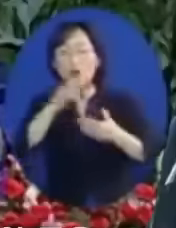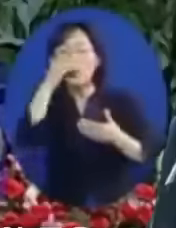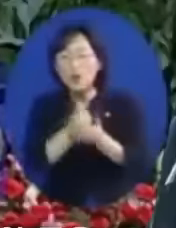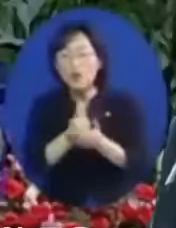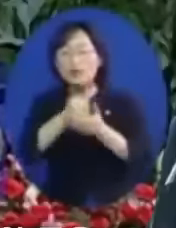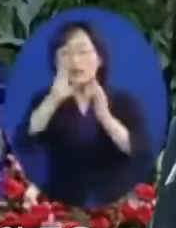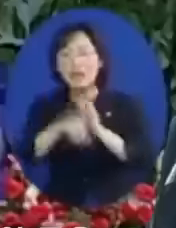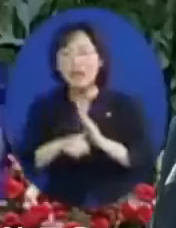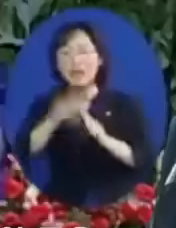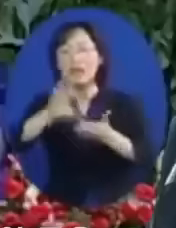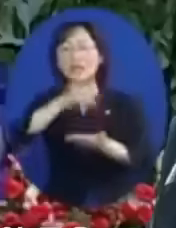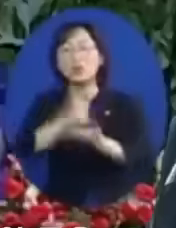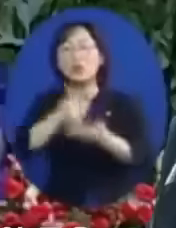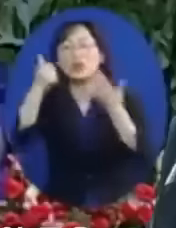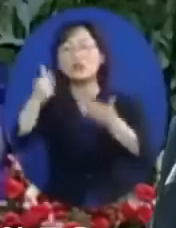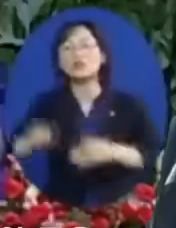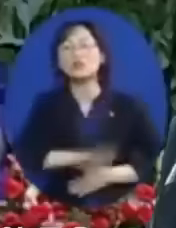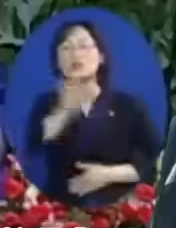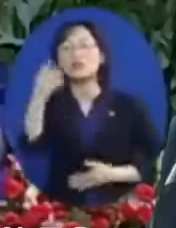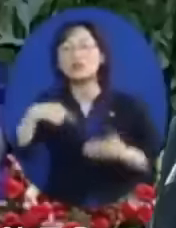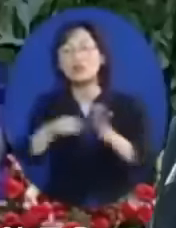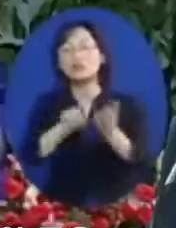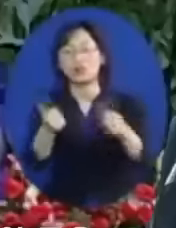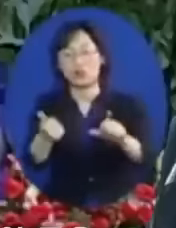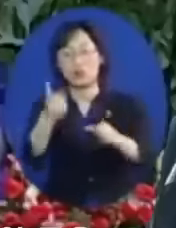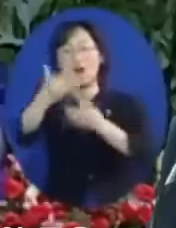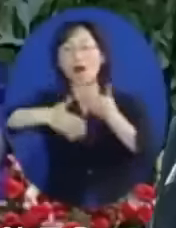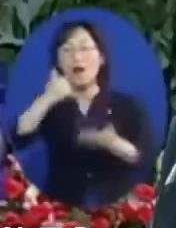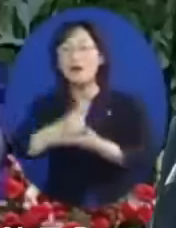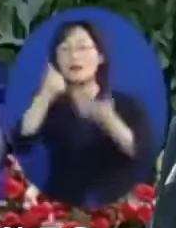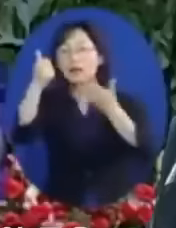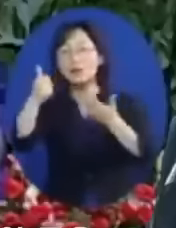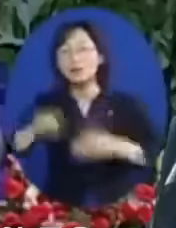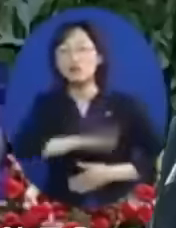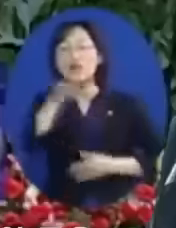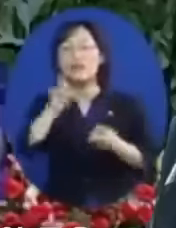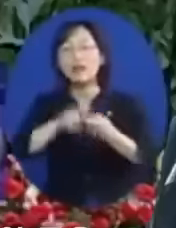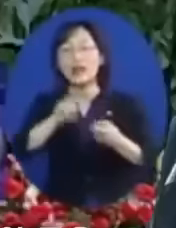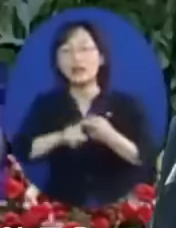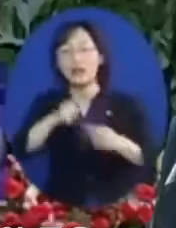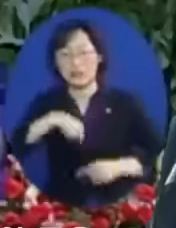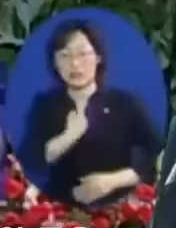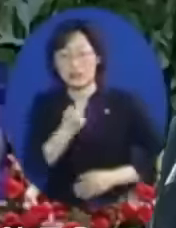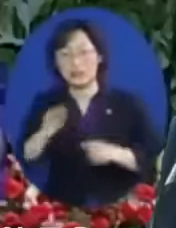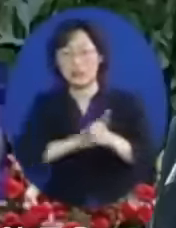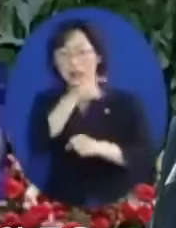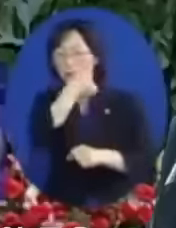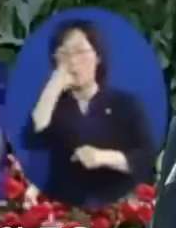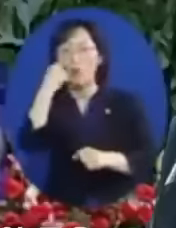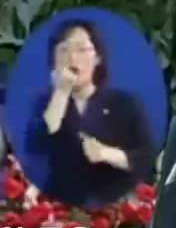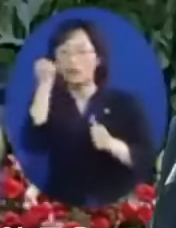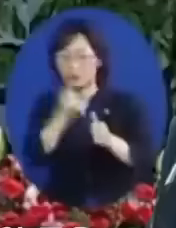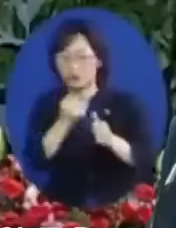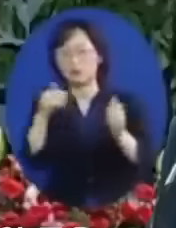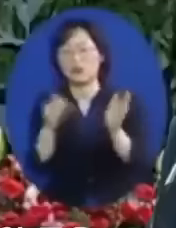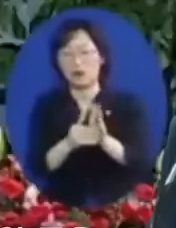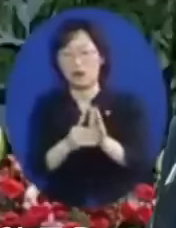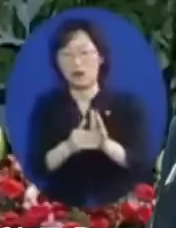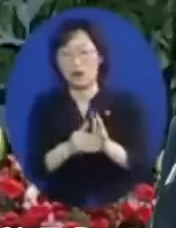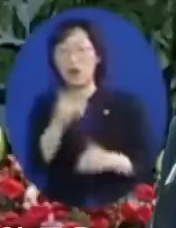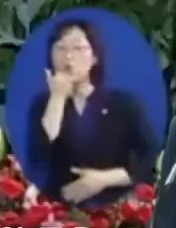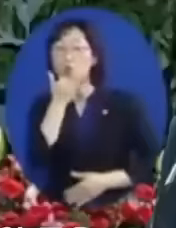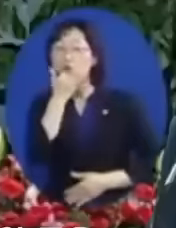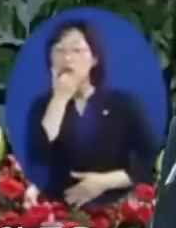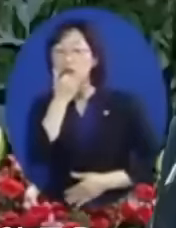때 그리스도께서 우리를 위하여 죽으심으로 하나님께서 우리에 대한 자기의 사랑을 확증했다고 말하는 것입니다. 독일의 문호 꾀대에